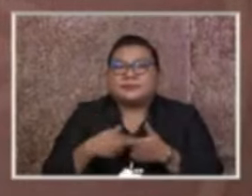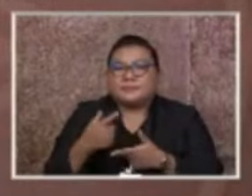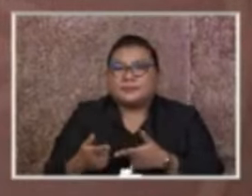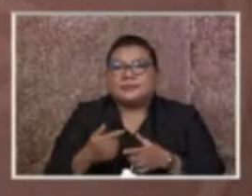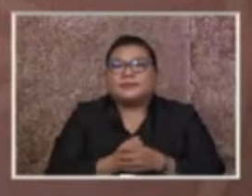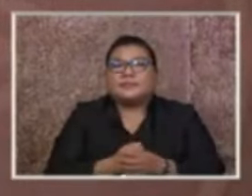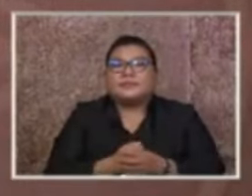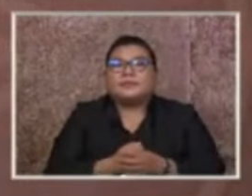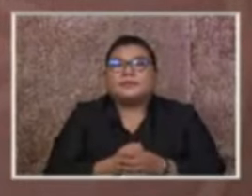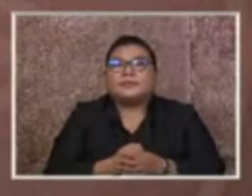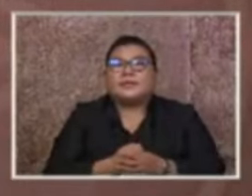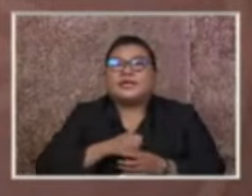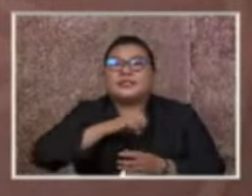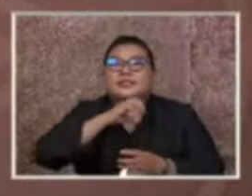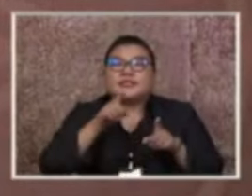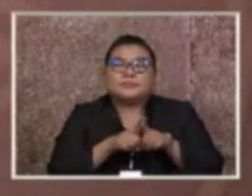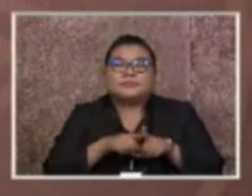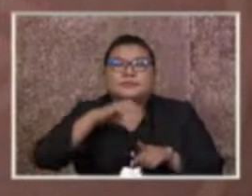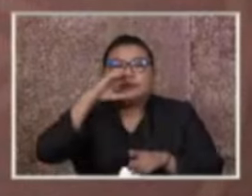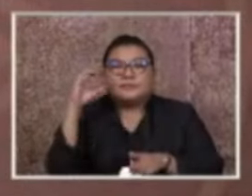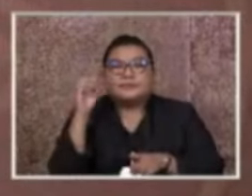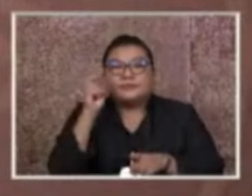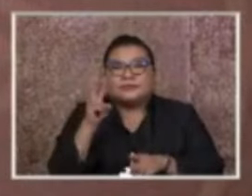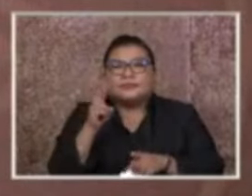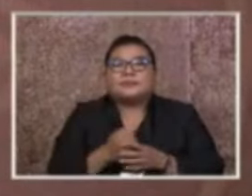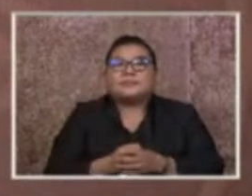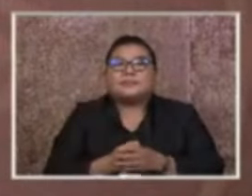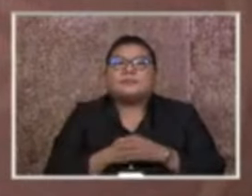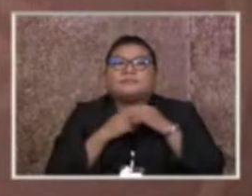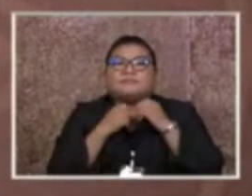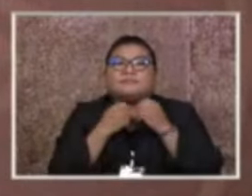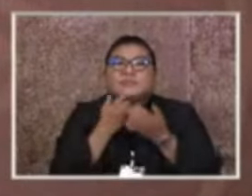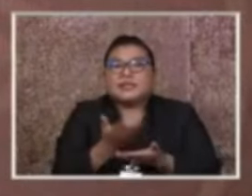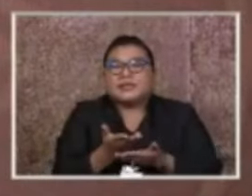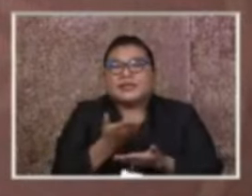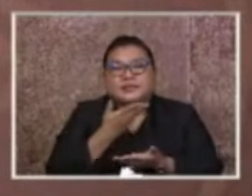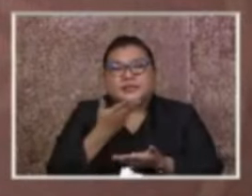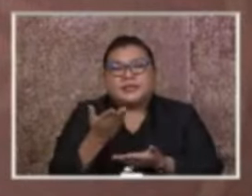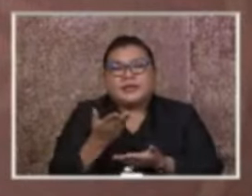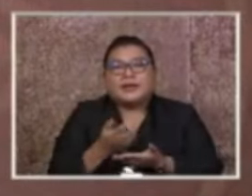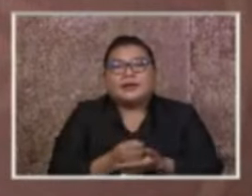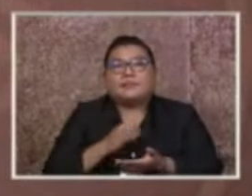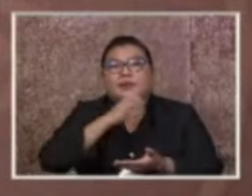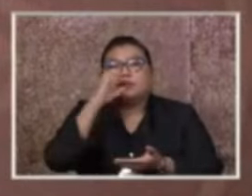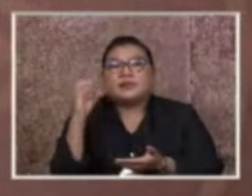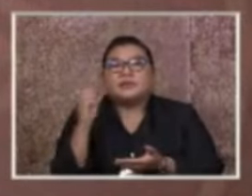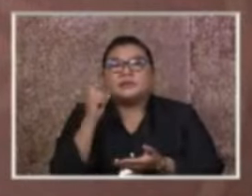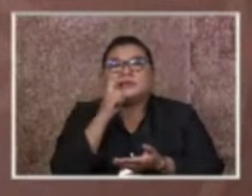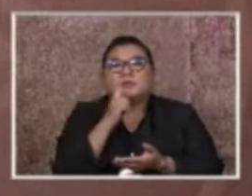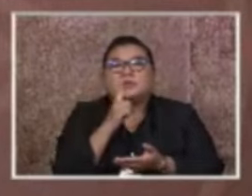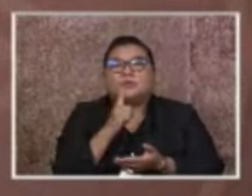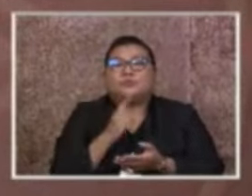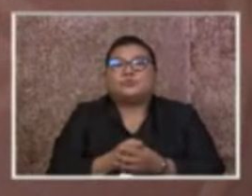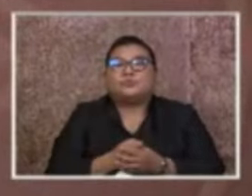kami persilakan kepada pasangan calon nomor urut 2 untuk bertanya kepada pasangan calon nomor urut 1